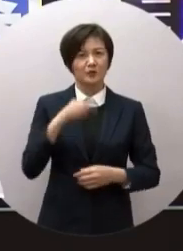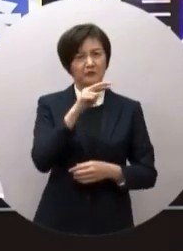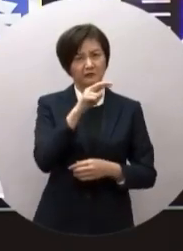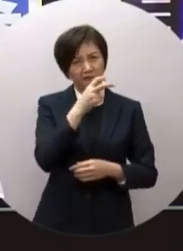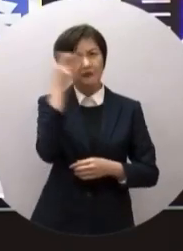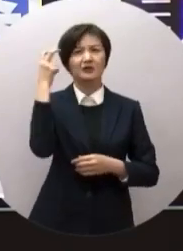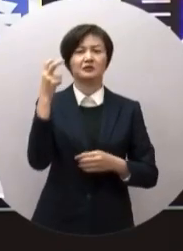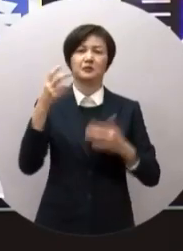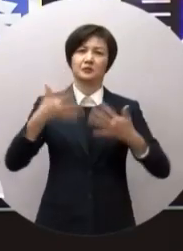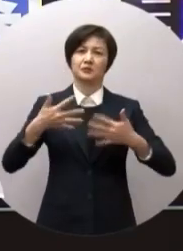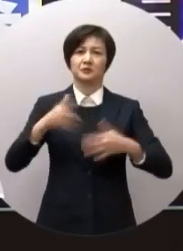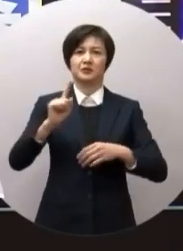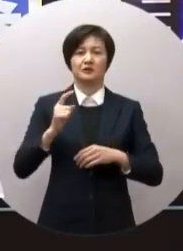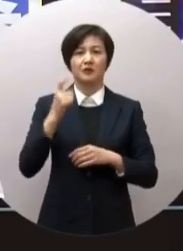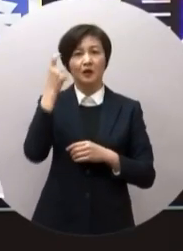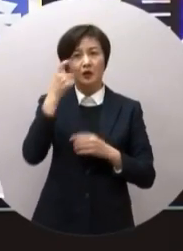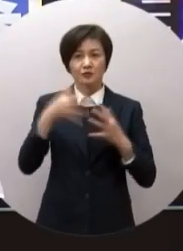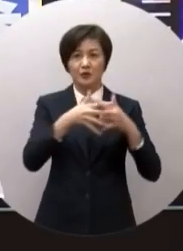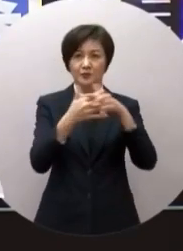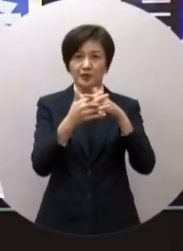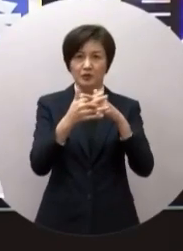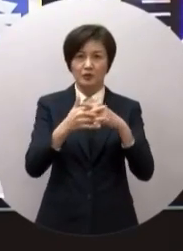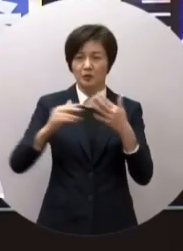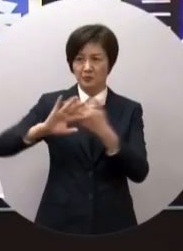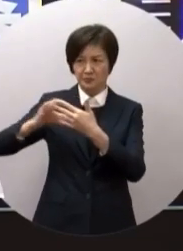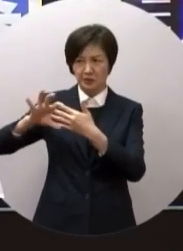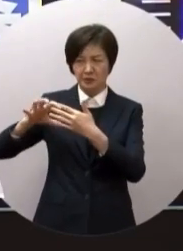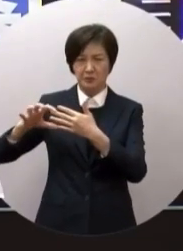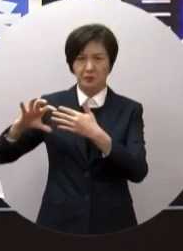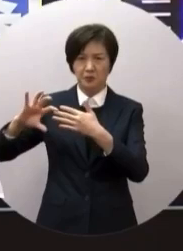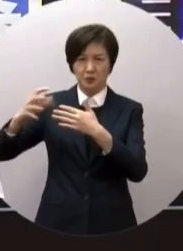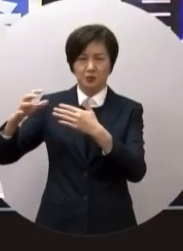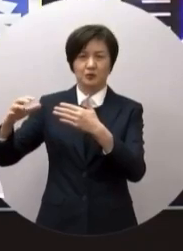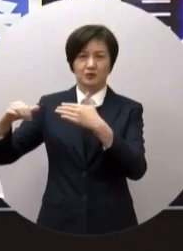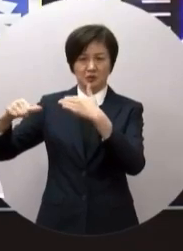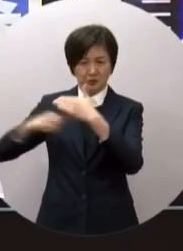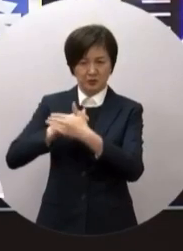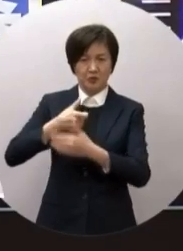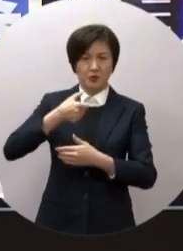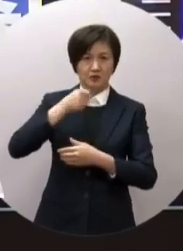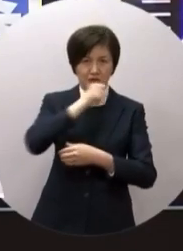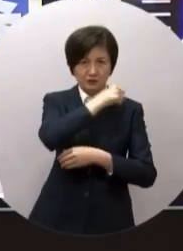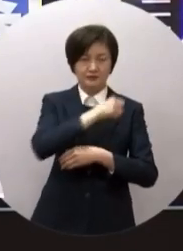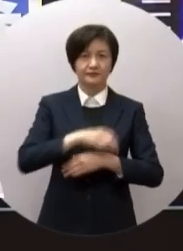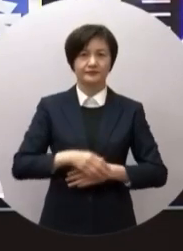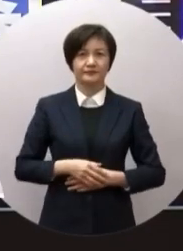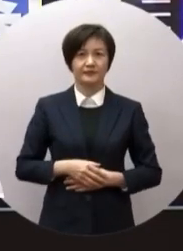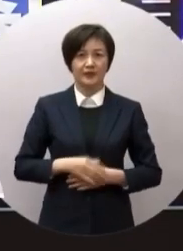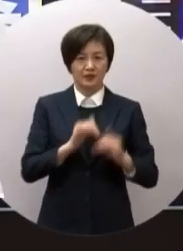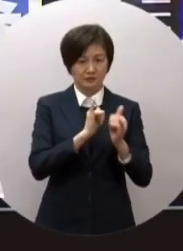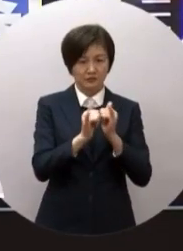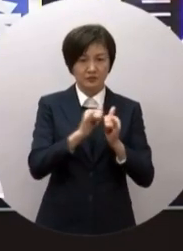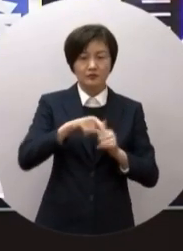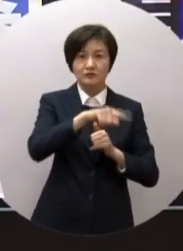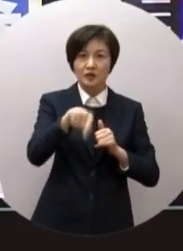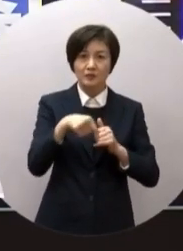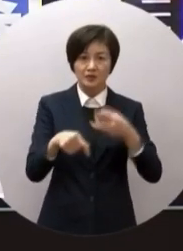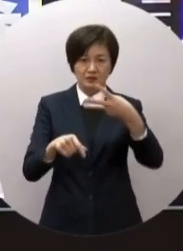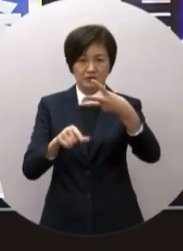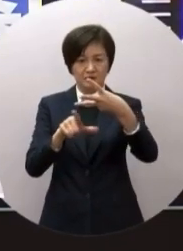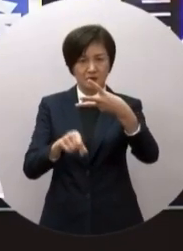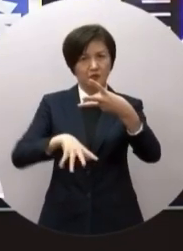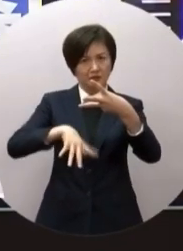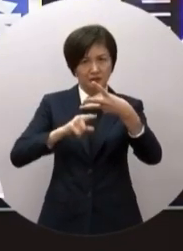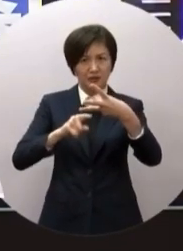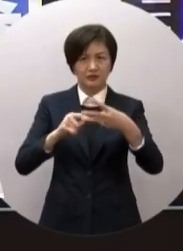题哦。从欧美或其他国家返国的民众，从这个三月初开始